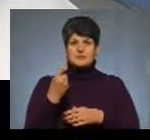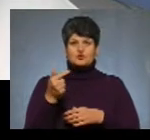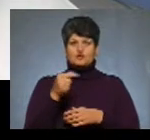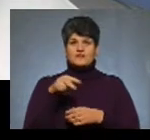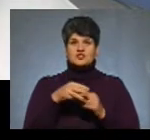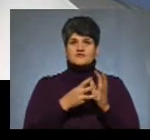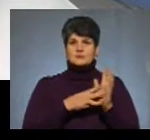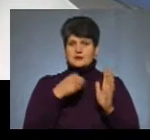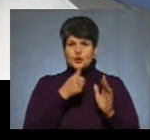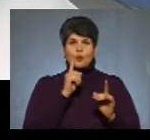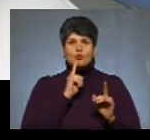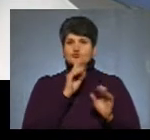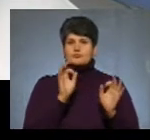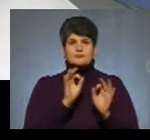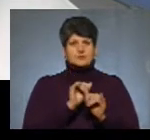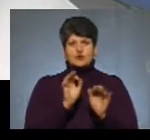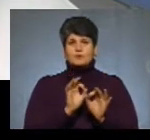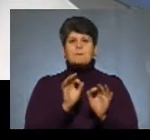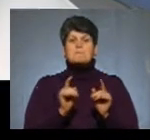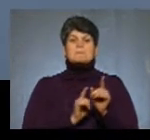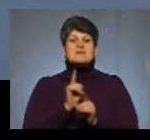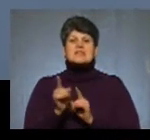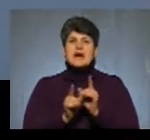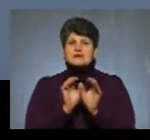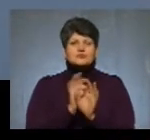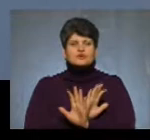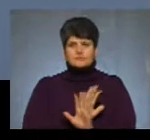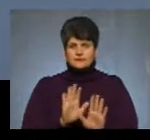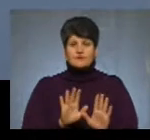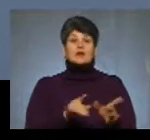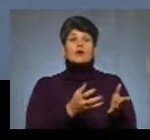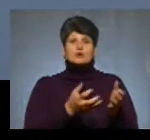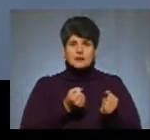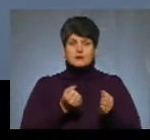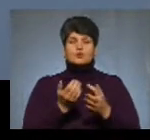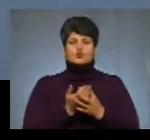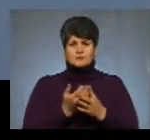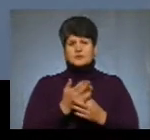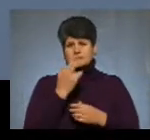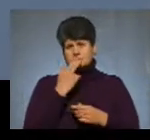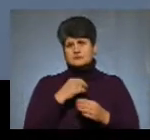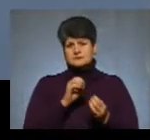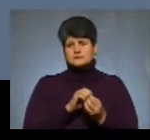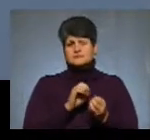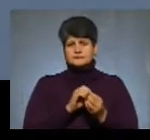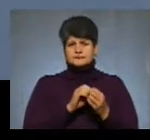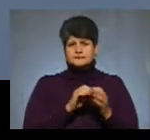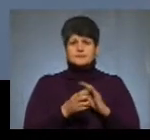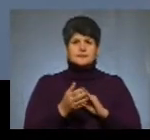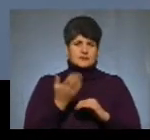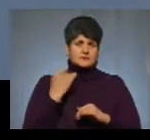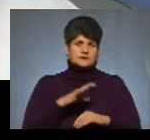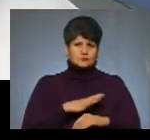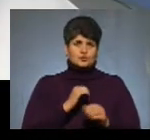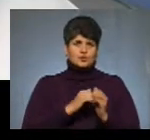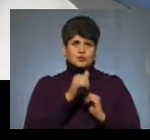2018 року, нічого поки не міняється. Тобто вони отримують цю субсидію в звичній формі, як її вони отримували